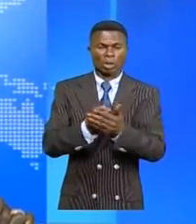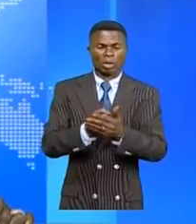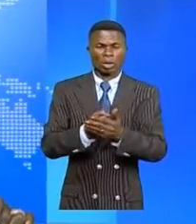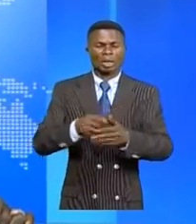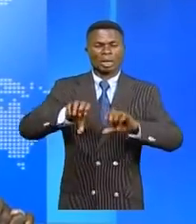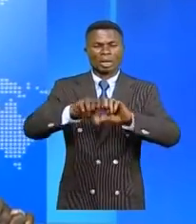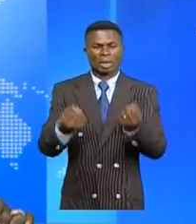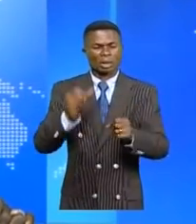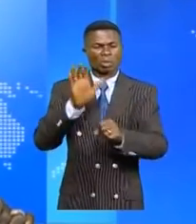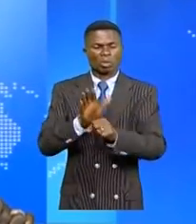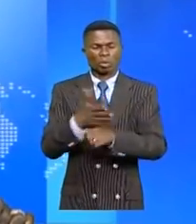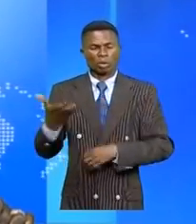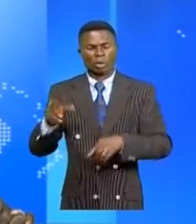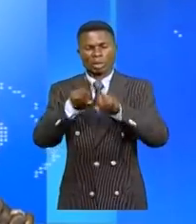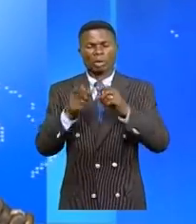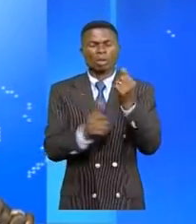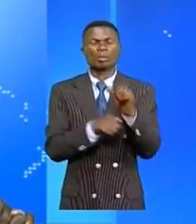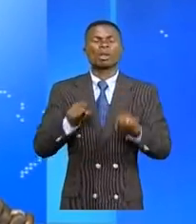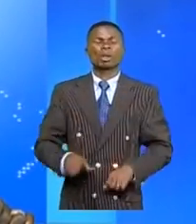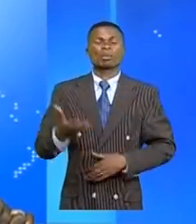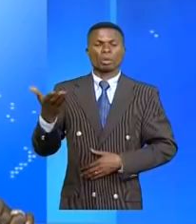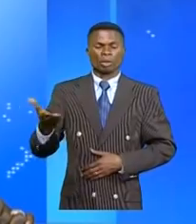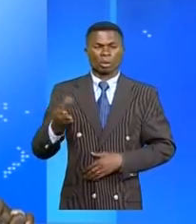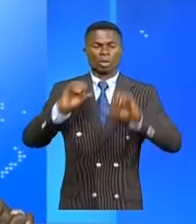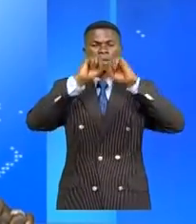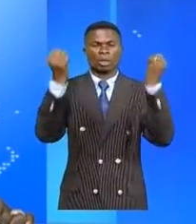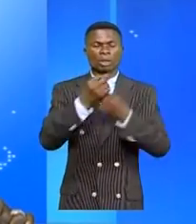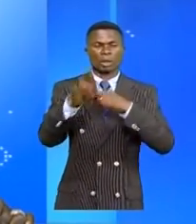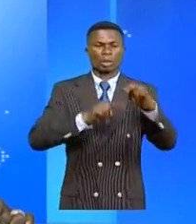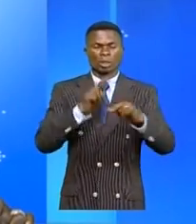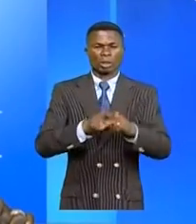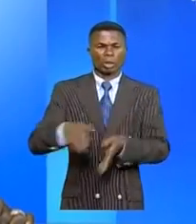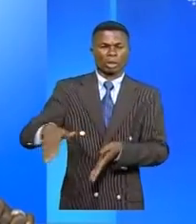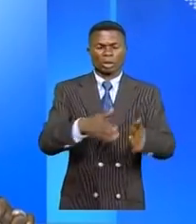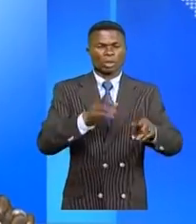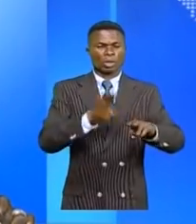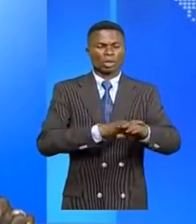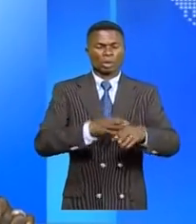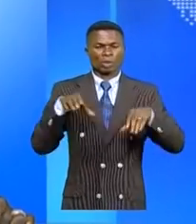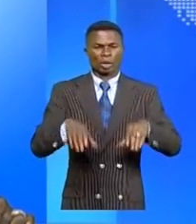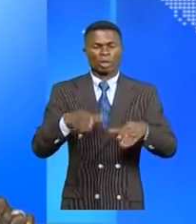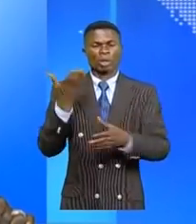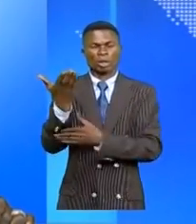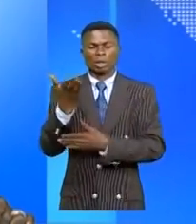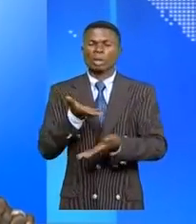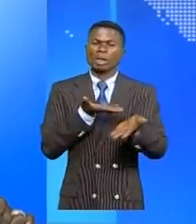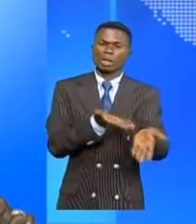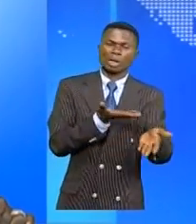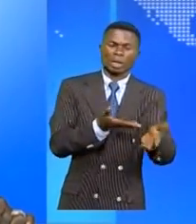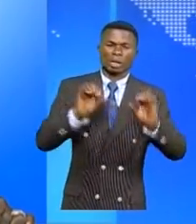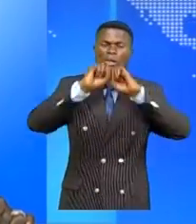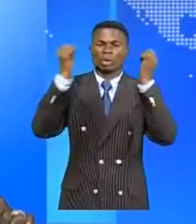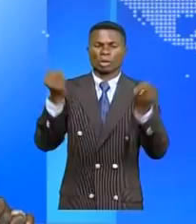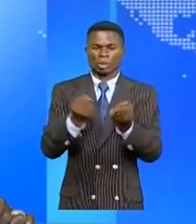causé quelques pertes en vies humaines et des dégâts matériels. La Société nationale des chemins de fer du Congo sollicite l'appui de la